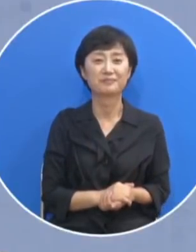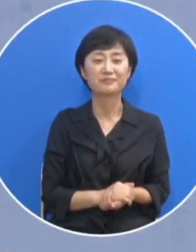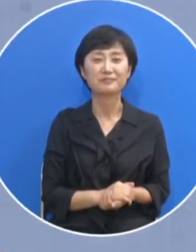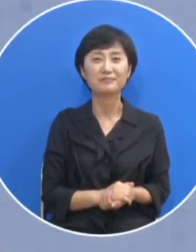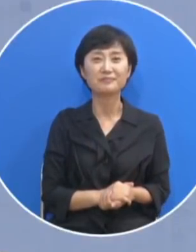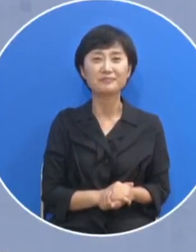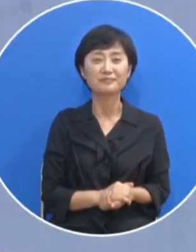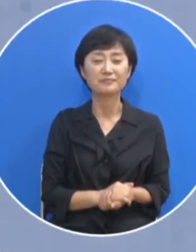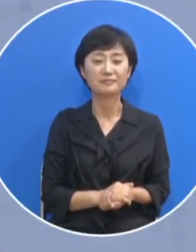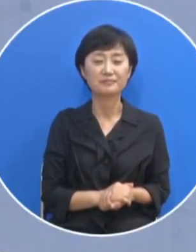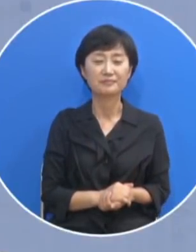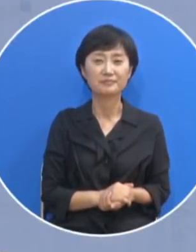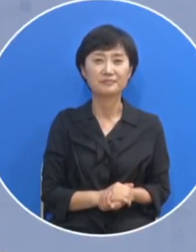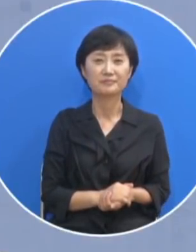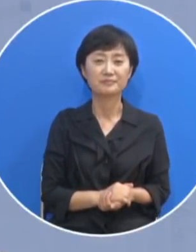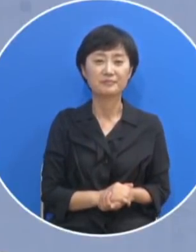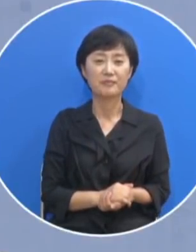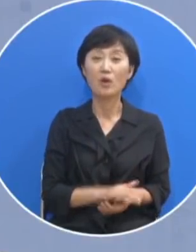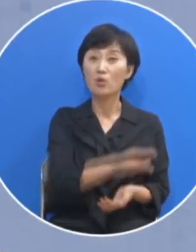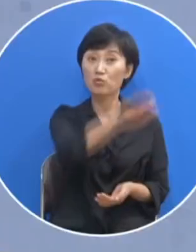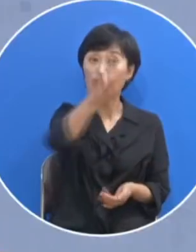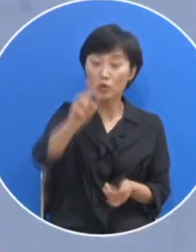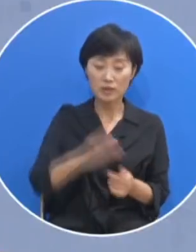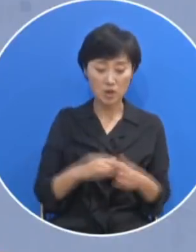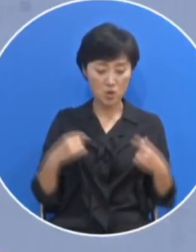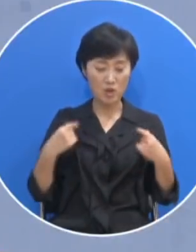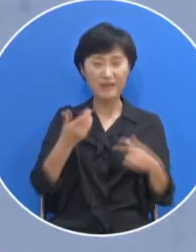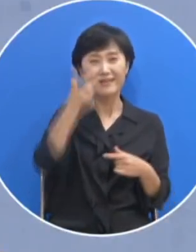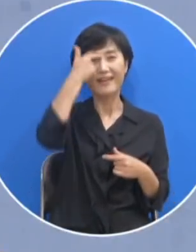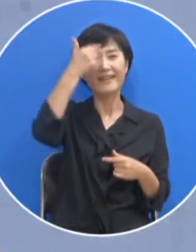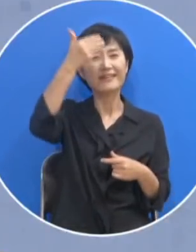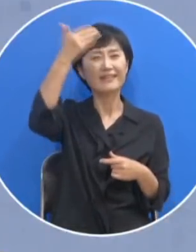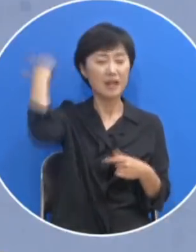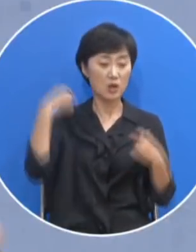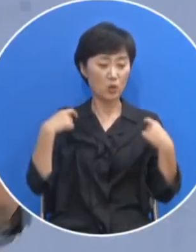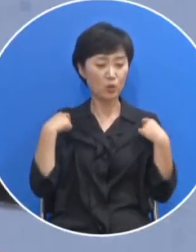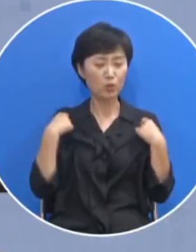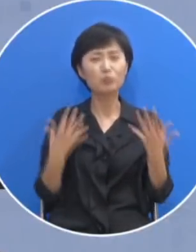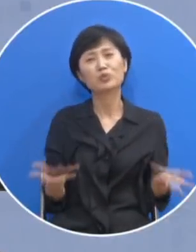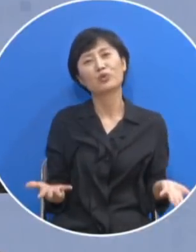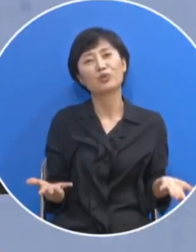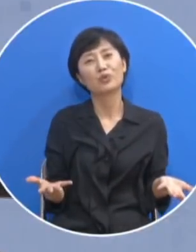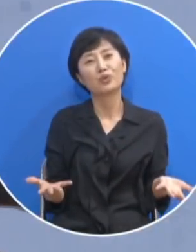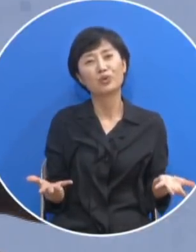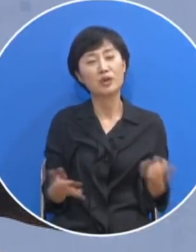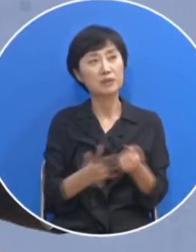고 뭐 안 그래 가지고 우리가 뭐 어디 있습니까 좋은 예쁜 것 없고